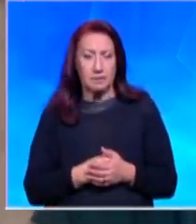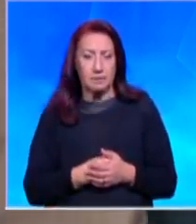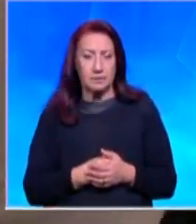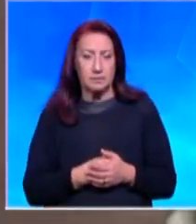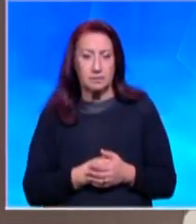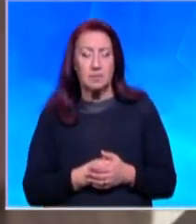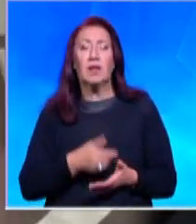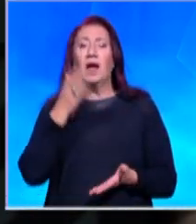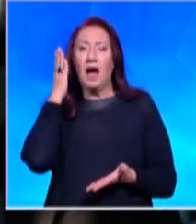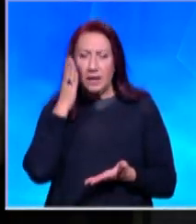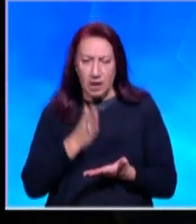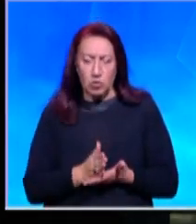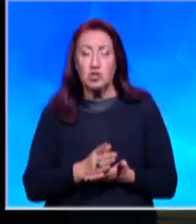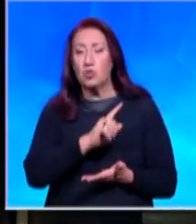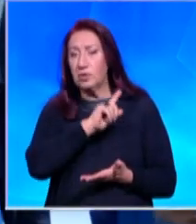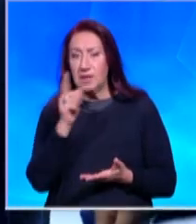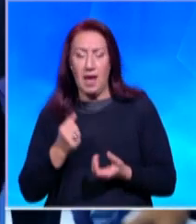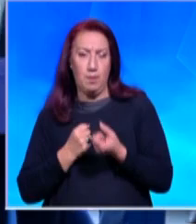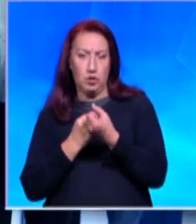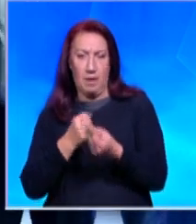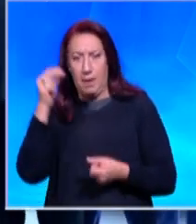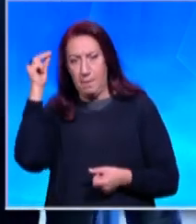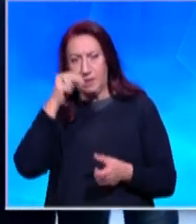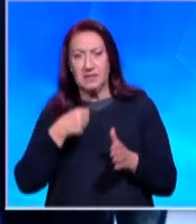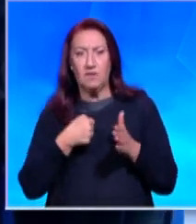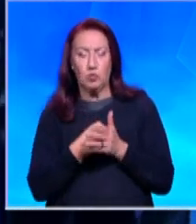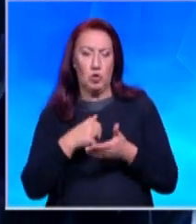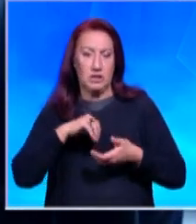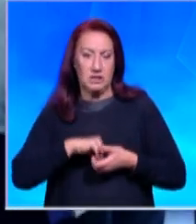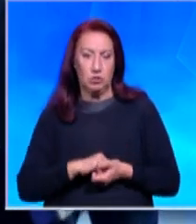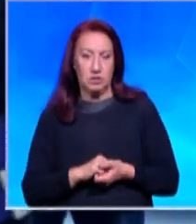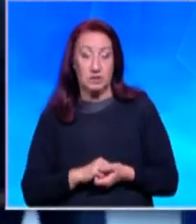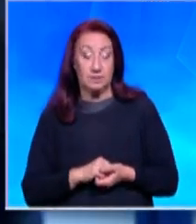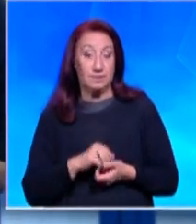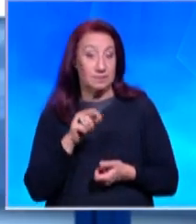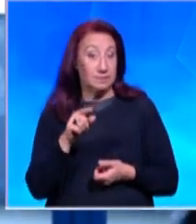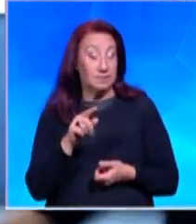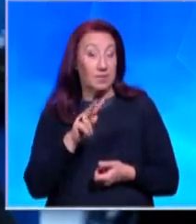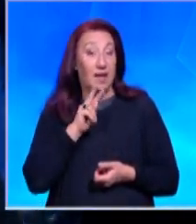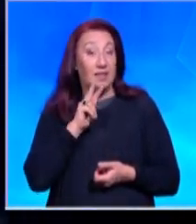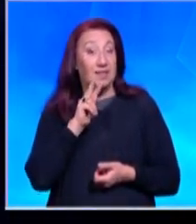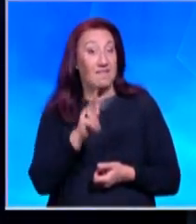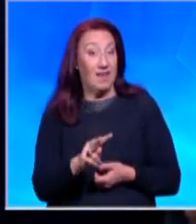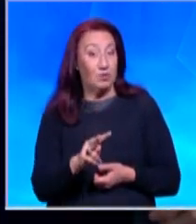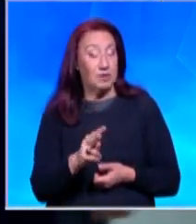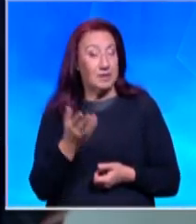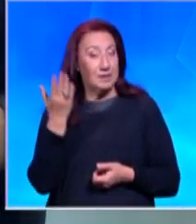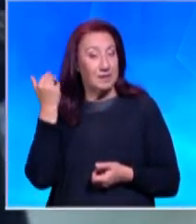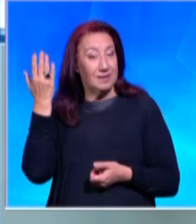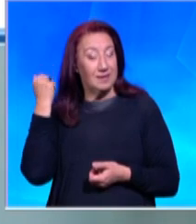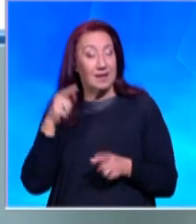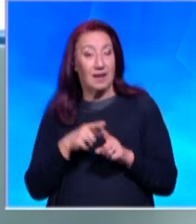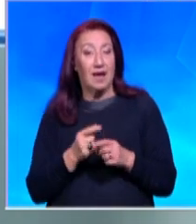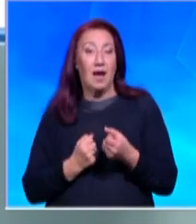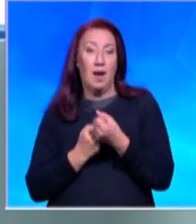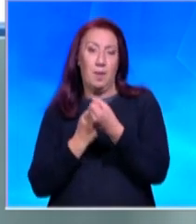не подкрепяме. Не подкрепят? Не. Позицията на Сираков идва две години след като подкрепи Михайлов на конгреса с думите, че не